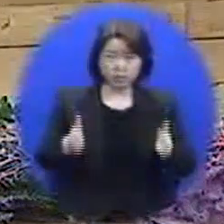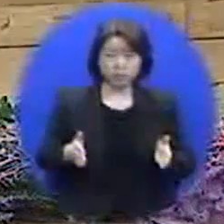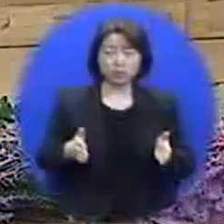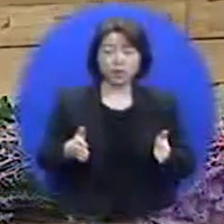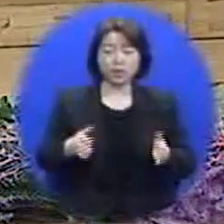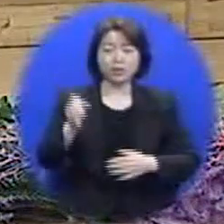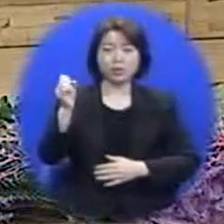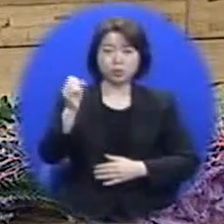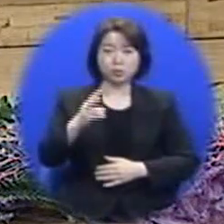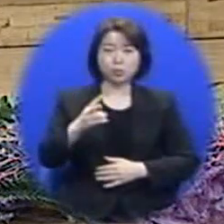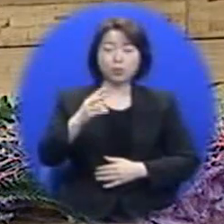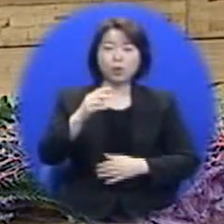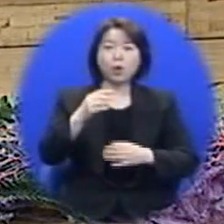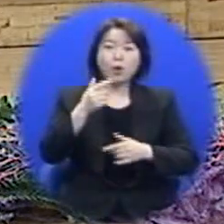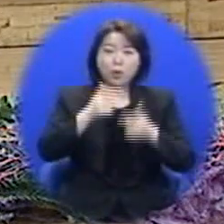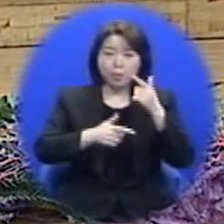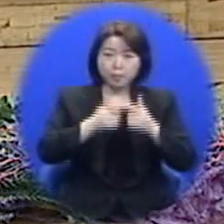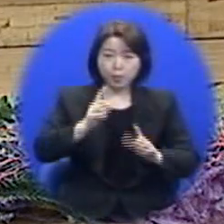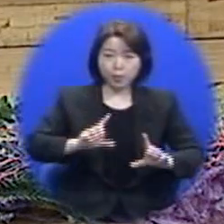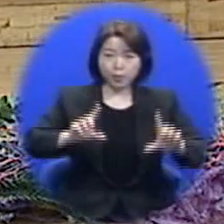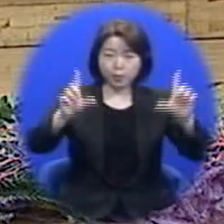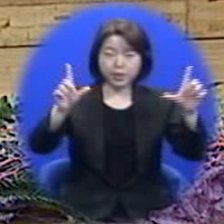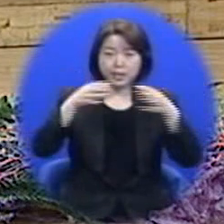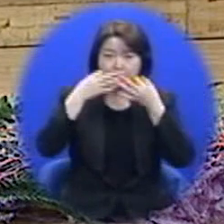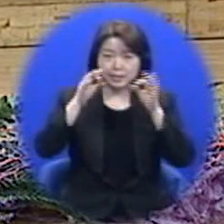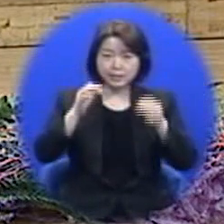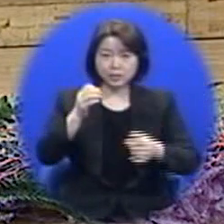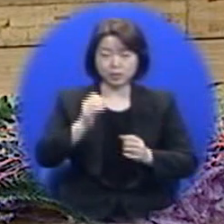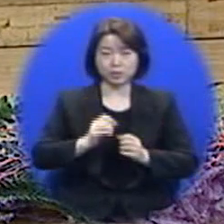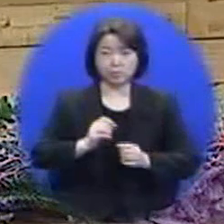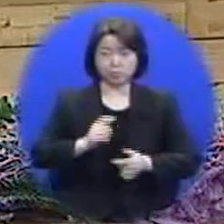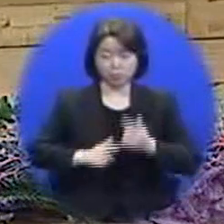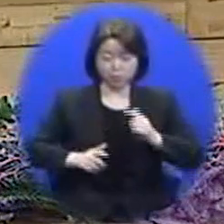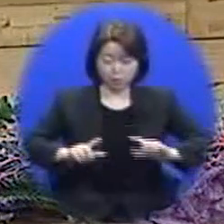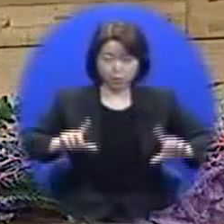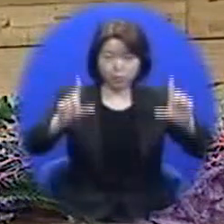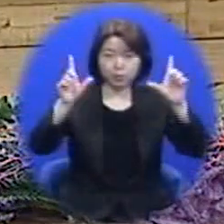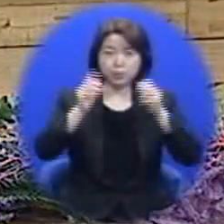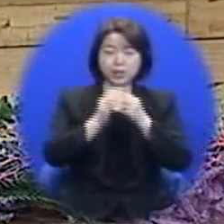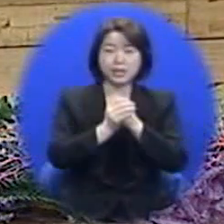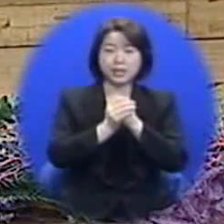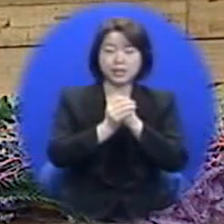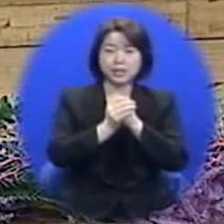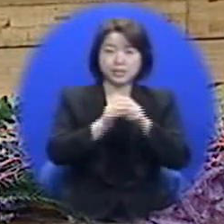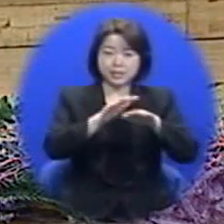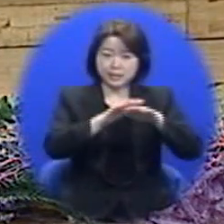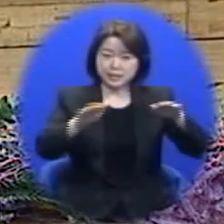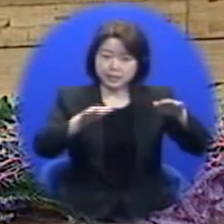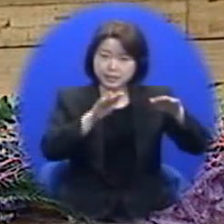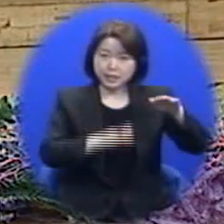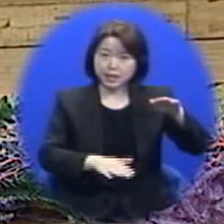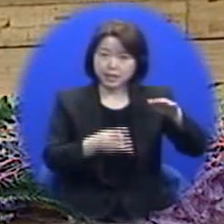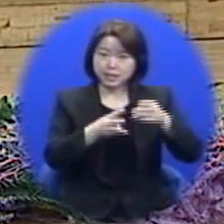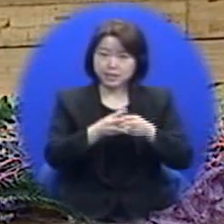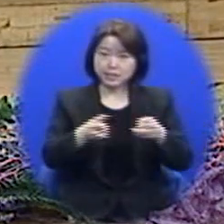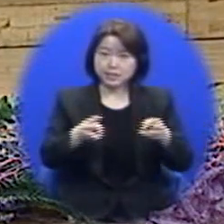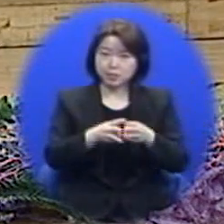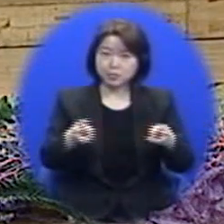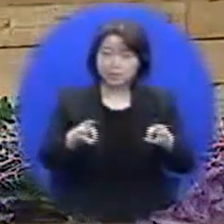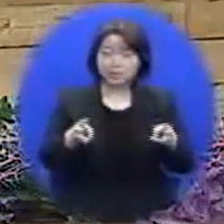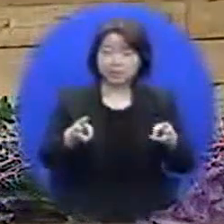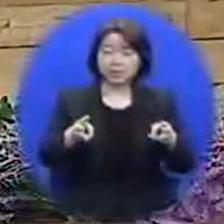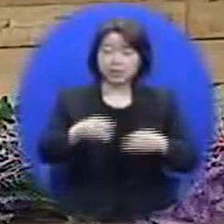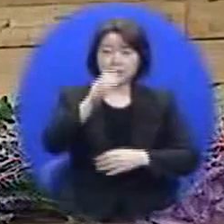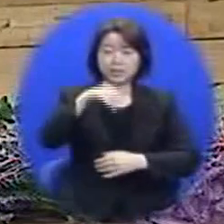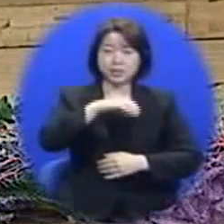목요일 금요일 이틀 동안 어 지 아 3 천국 세미나실에서 열게 되는 아 십자가의